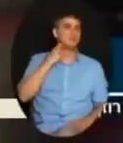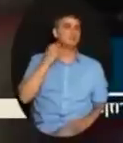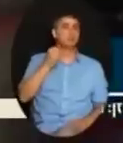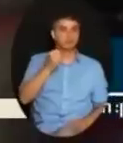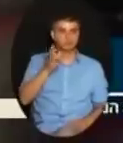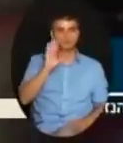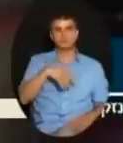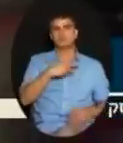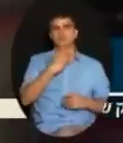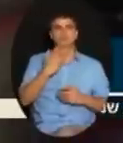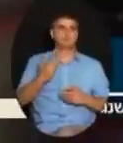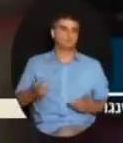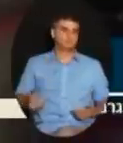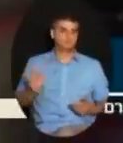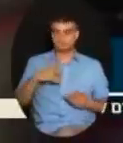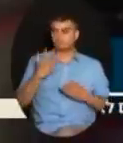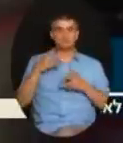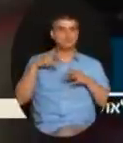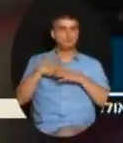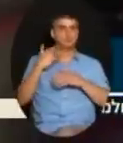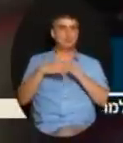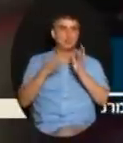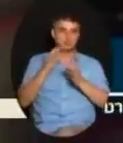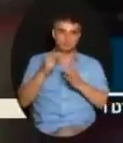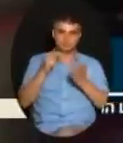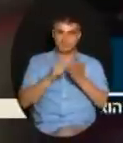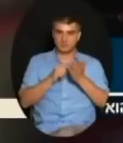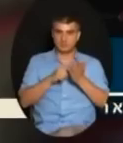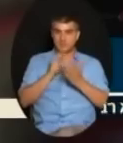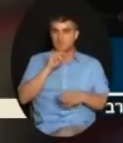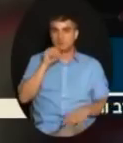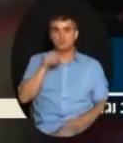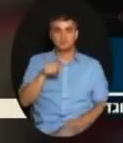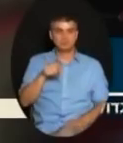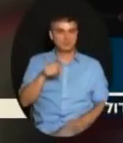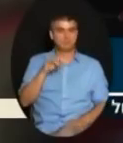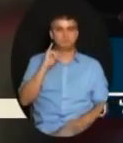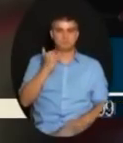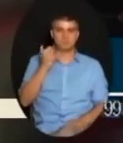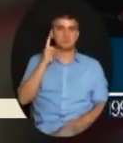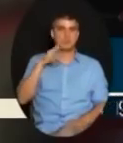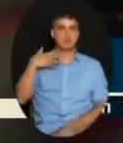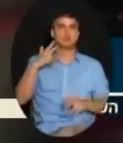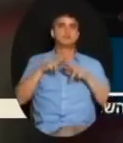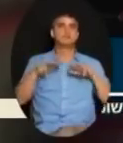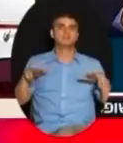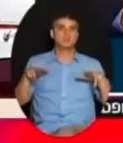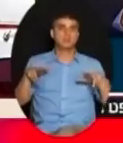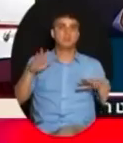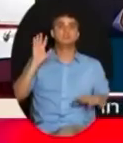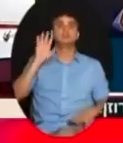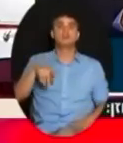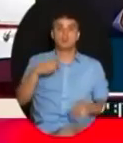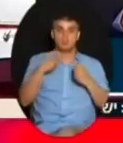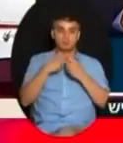עכשיו במשטרה שיבוש של הליכי המשפט. אז לכן בעניינים האלה בהחלט עלול להיווצר מצב